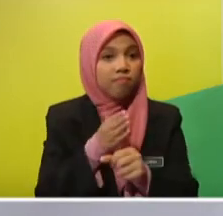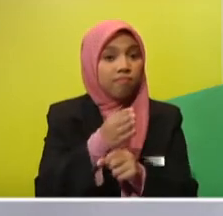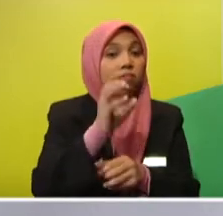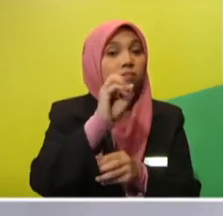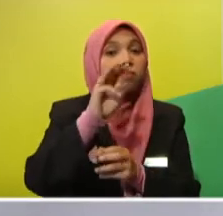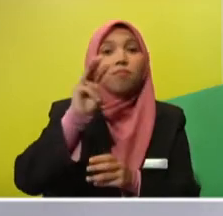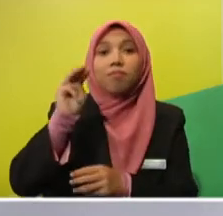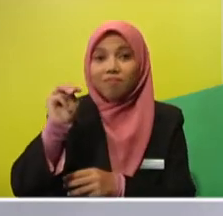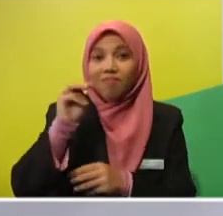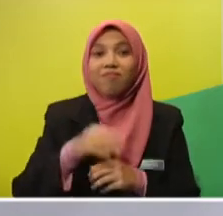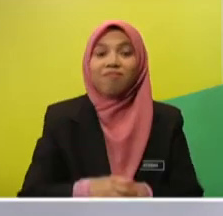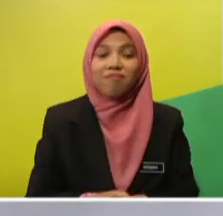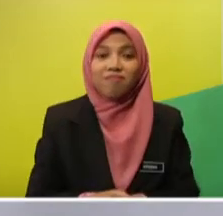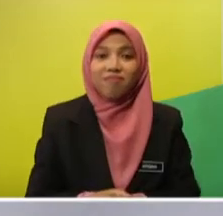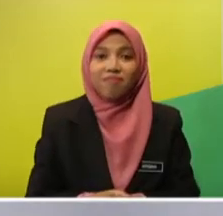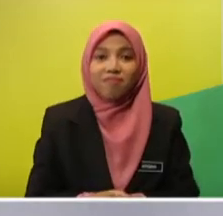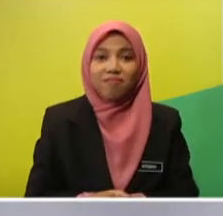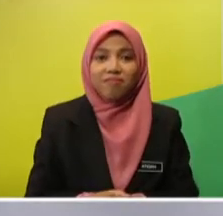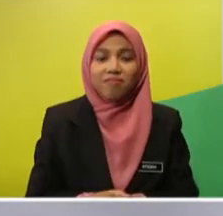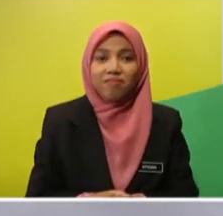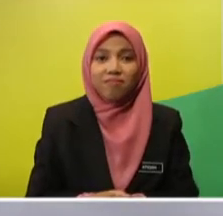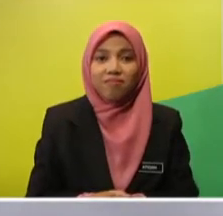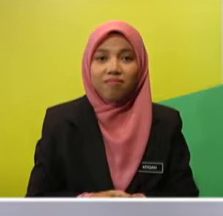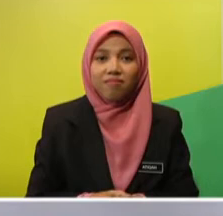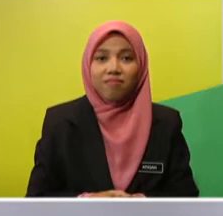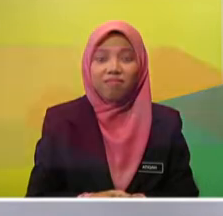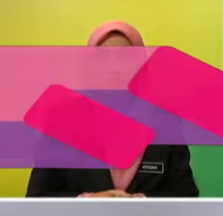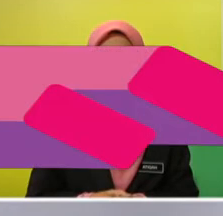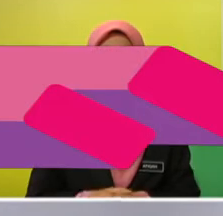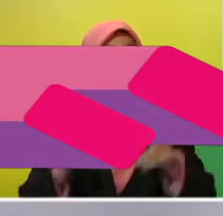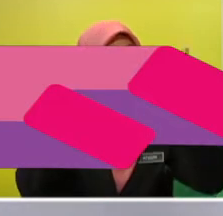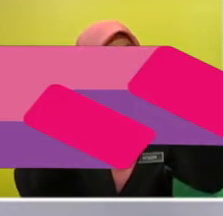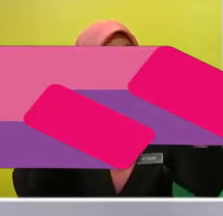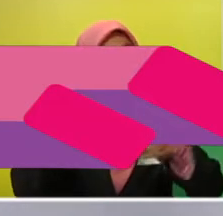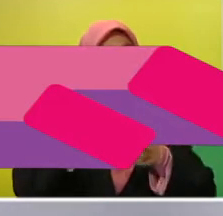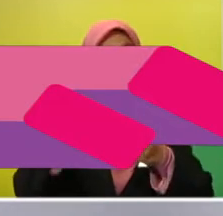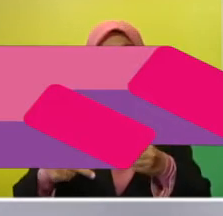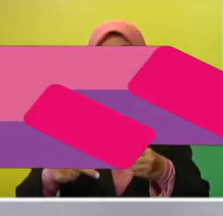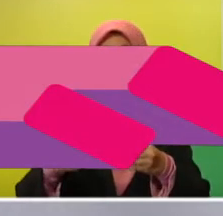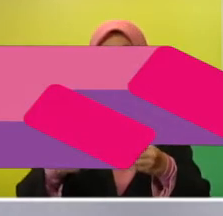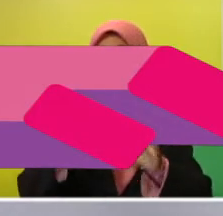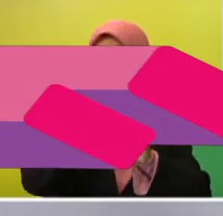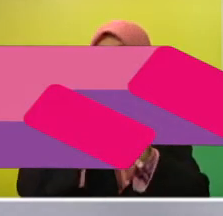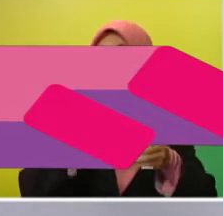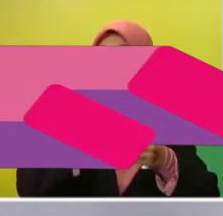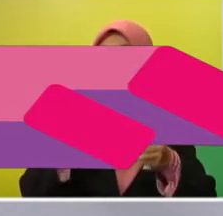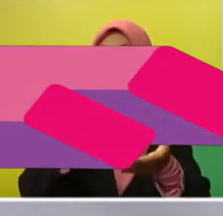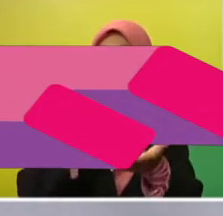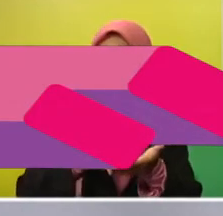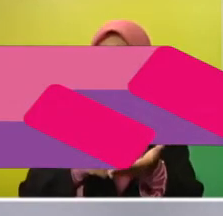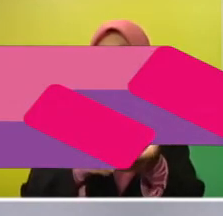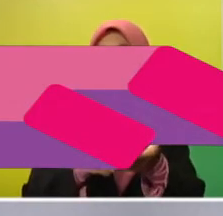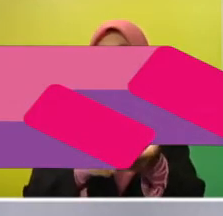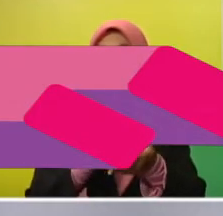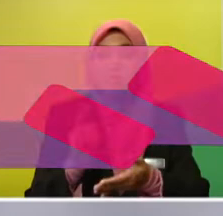mobiliti, Kak Rina. Okey, dalam topik pratongkat ini kita akan lihat pemandu celik.